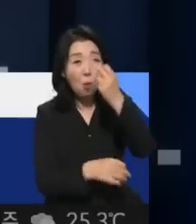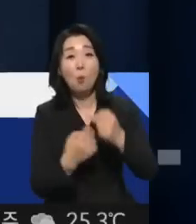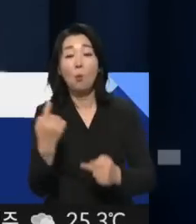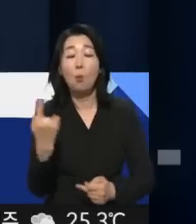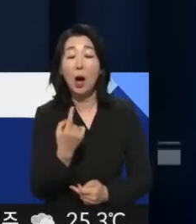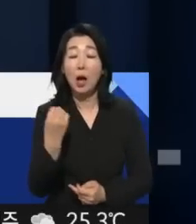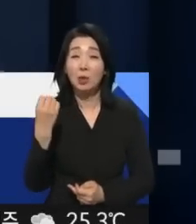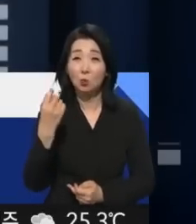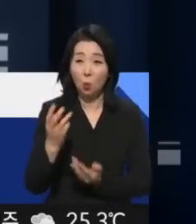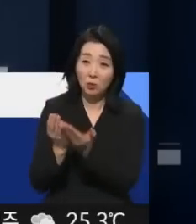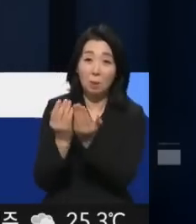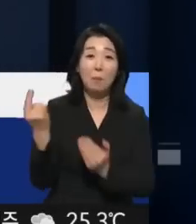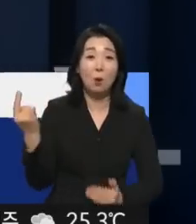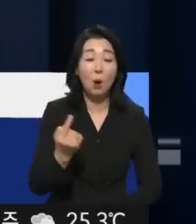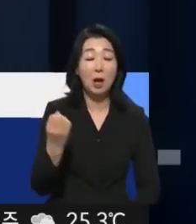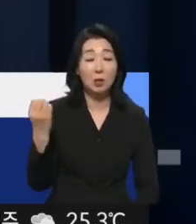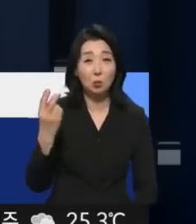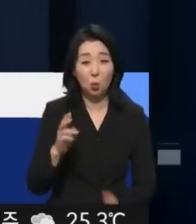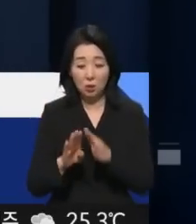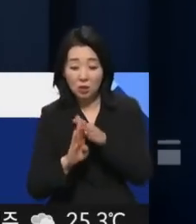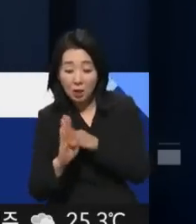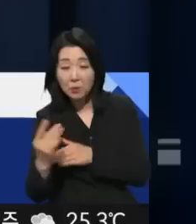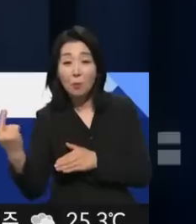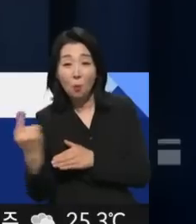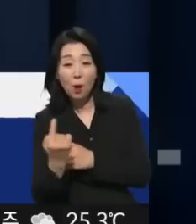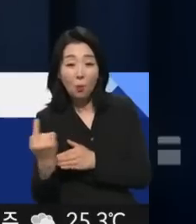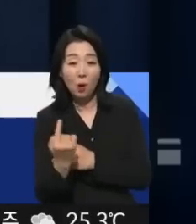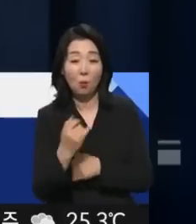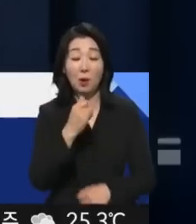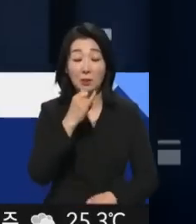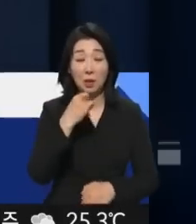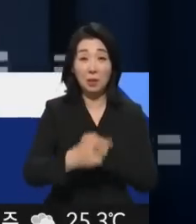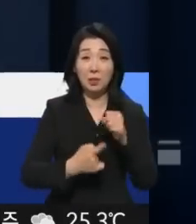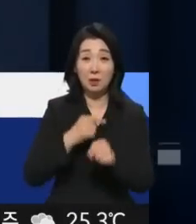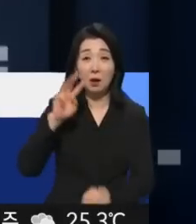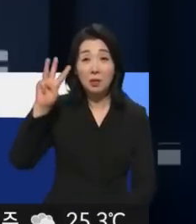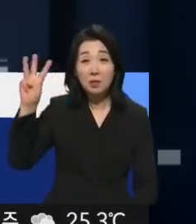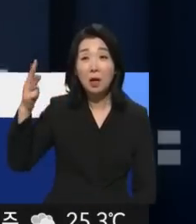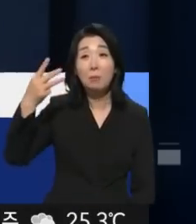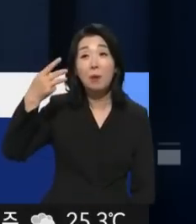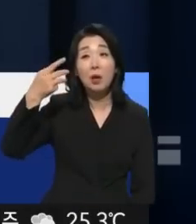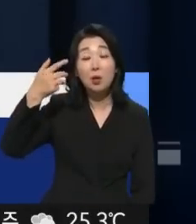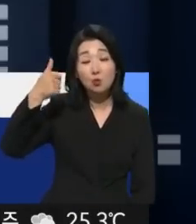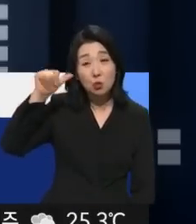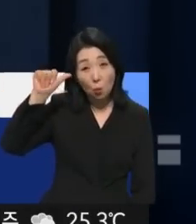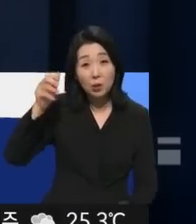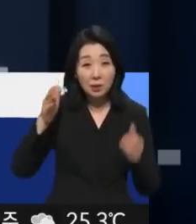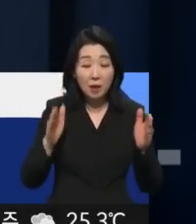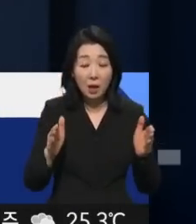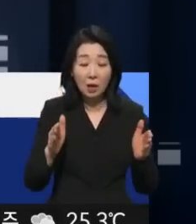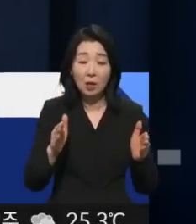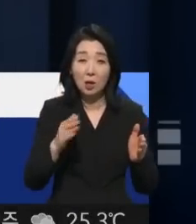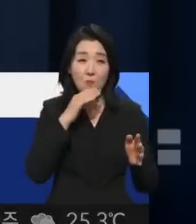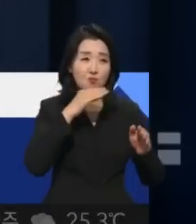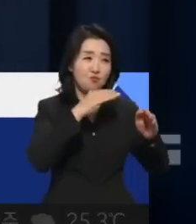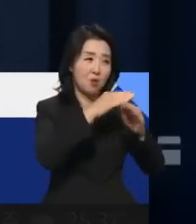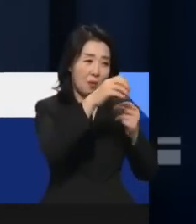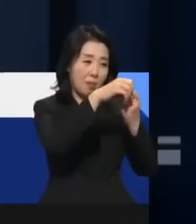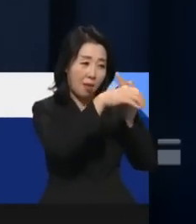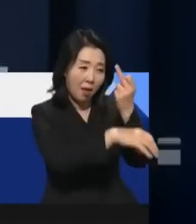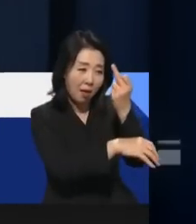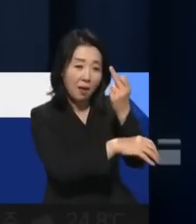번은 선박이 오고 또 그다음에 잠수함이 오는 식으로 해서 1년 365일 동안 북한이 불장난을 하게